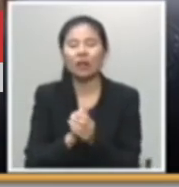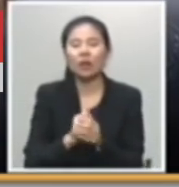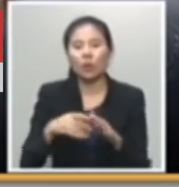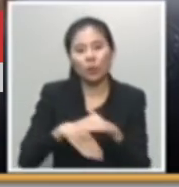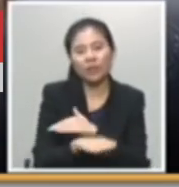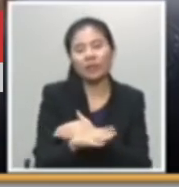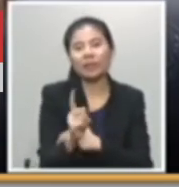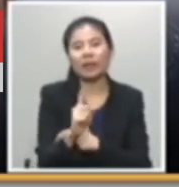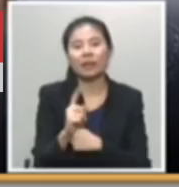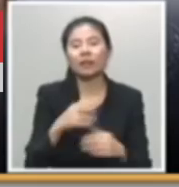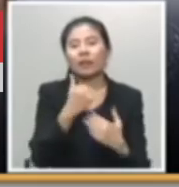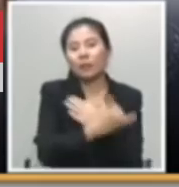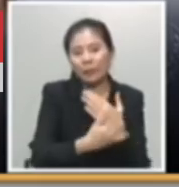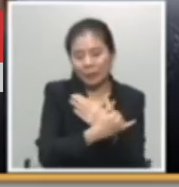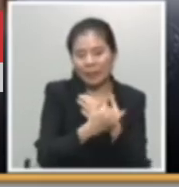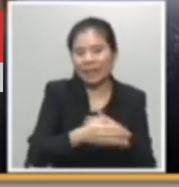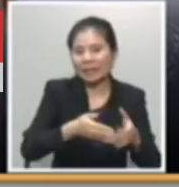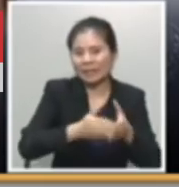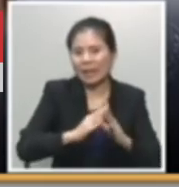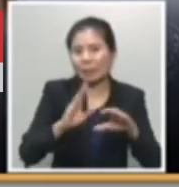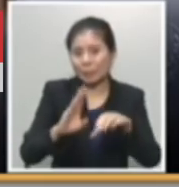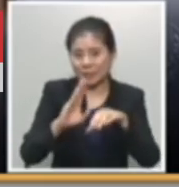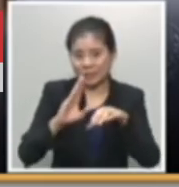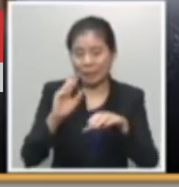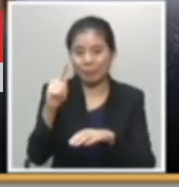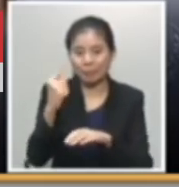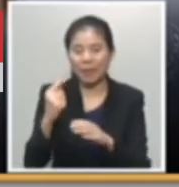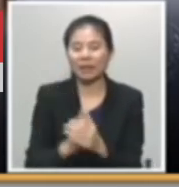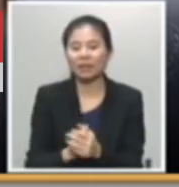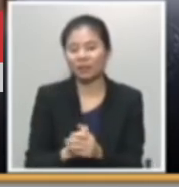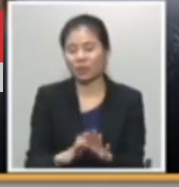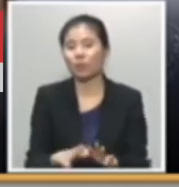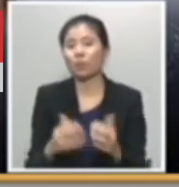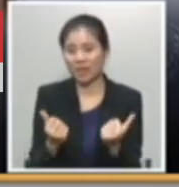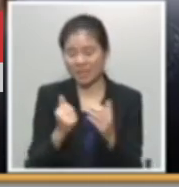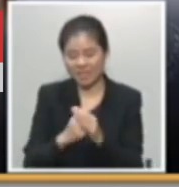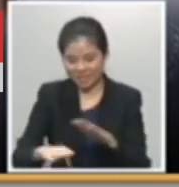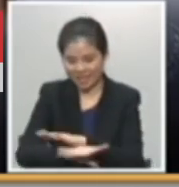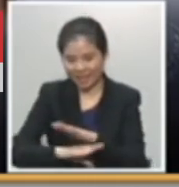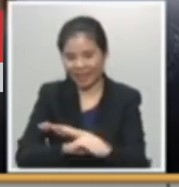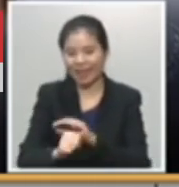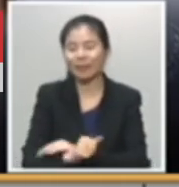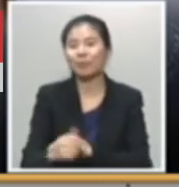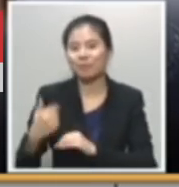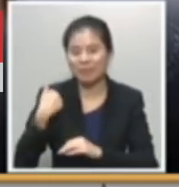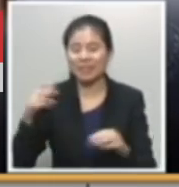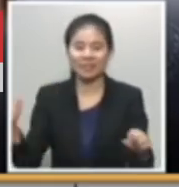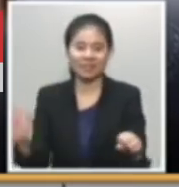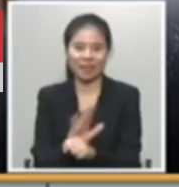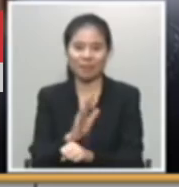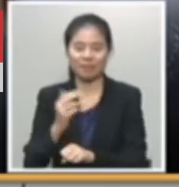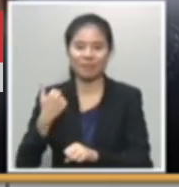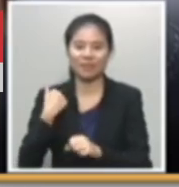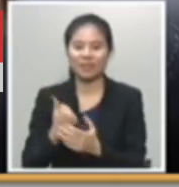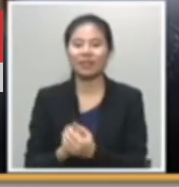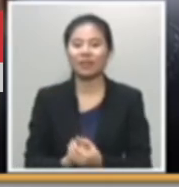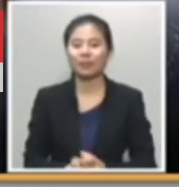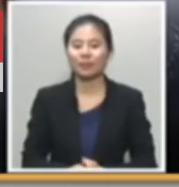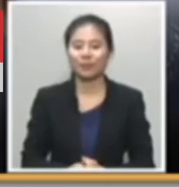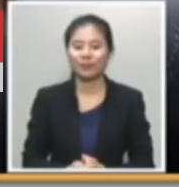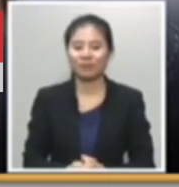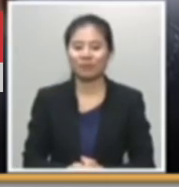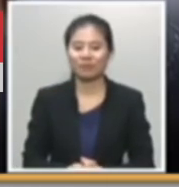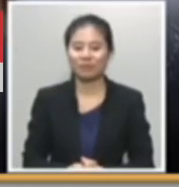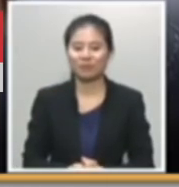ศตามเกาะแก่งต่างๆเดี๋ยวผมจะแฉหลักฐานให้ดูผมเตรียมมาหมดเลยวันนี้สะใจแน่นอนแล้วครับพี่น้องครับจัดให้ครับ